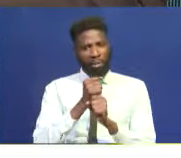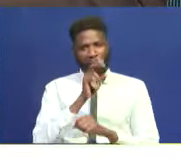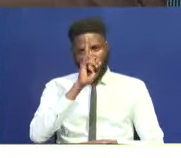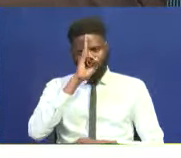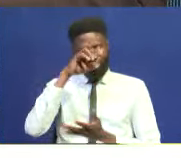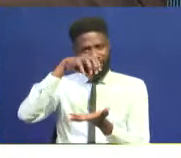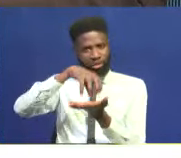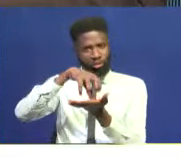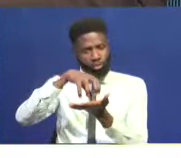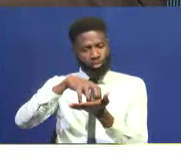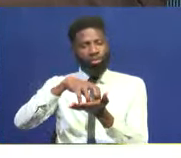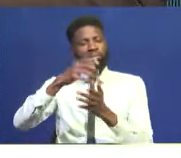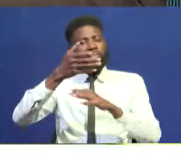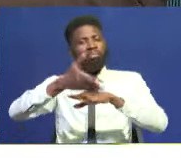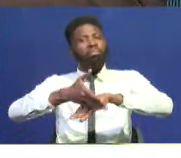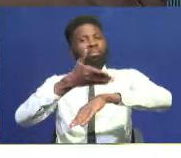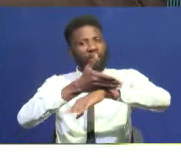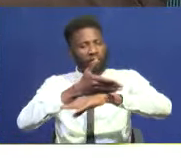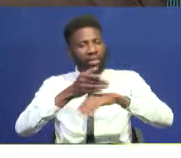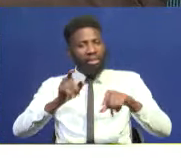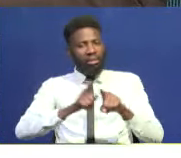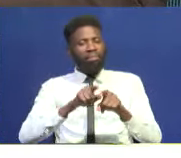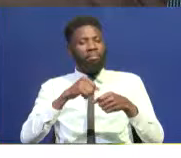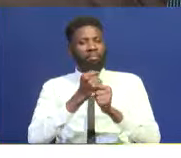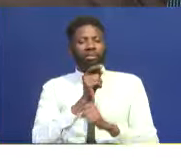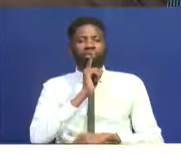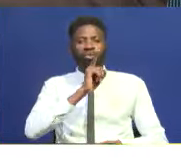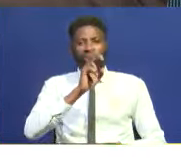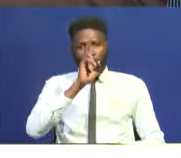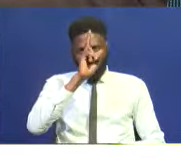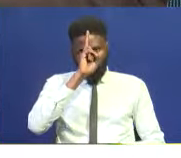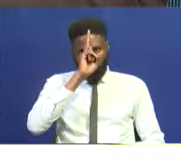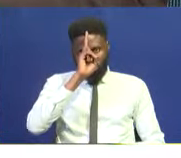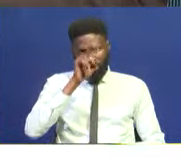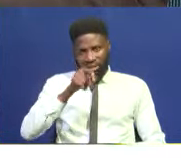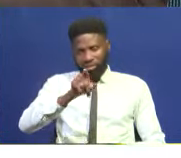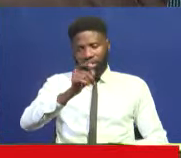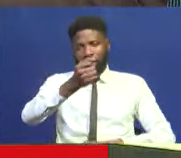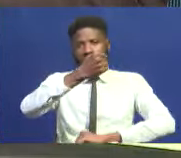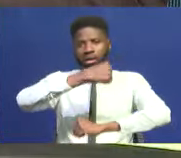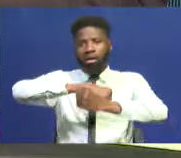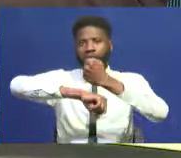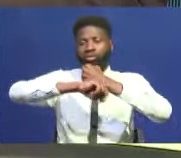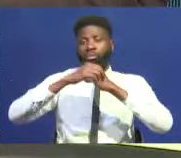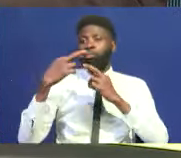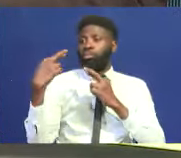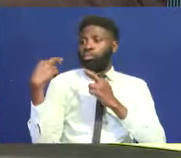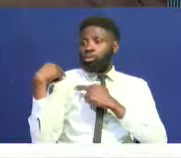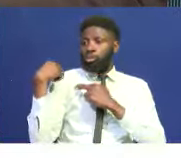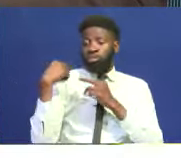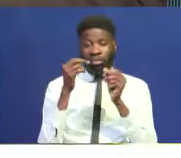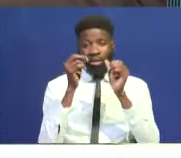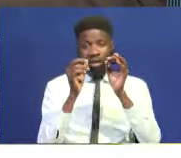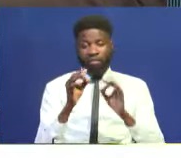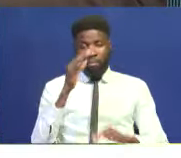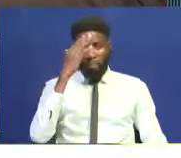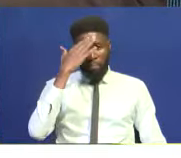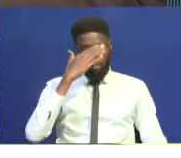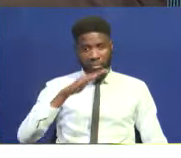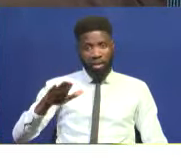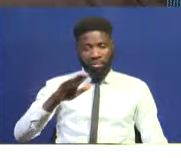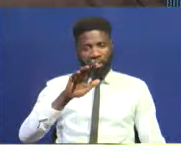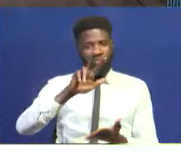na kuimarisha uwajibikaji miongoni mwa maafisa wa polisi. Hii ni iwapo ataidhinishwa na bunge.